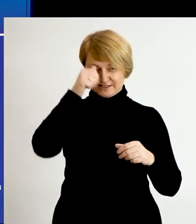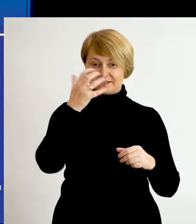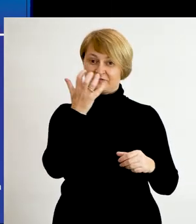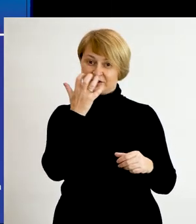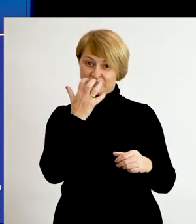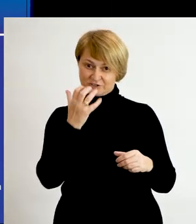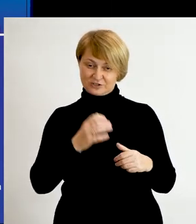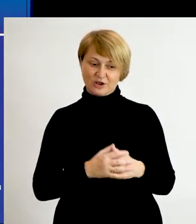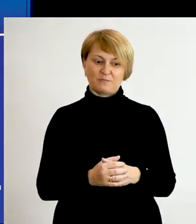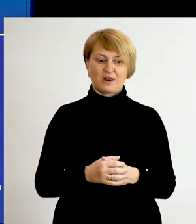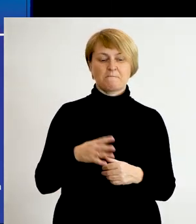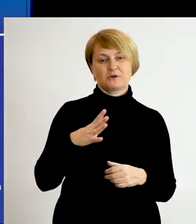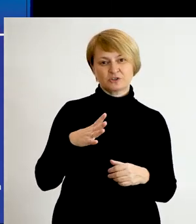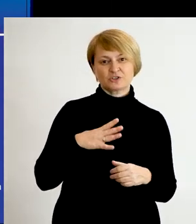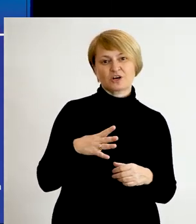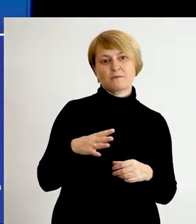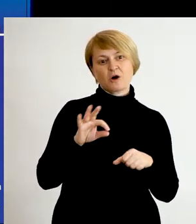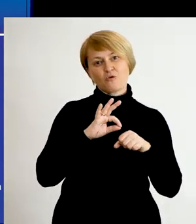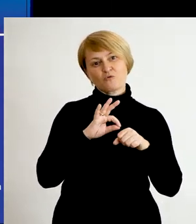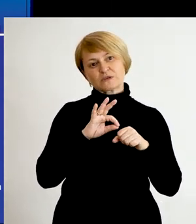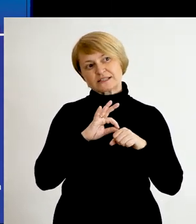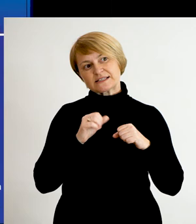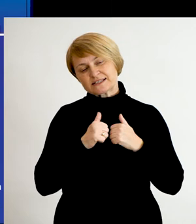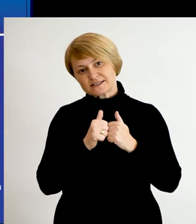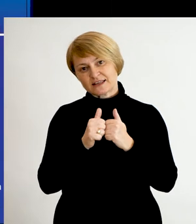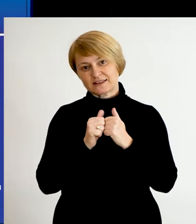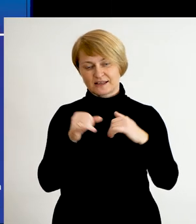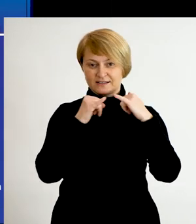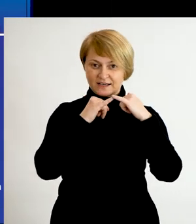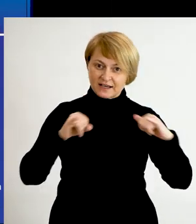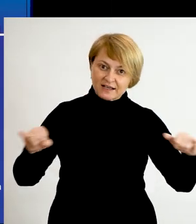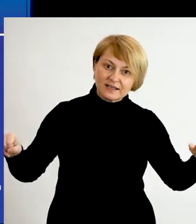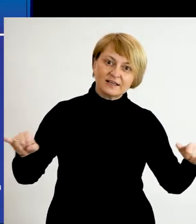funkcję sportową będzie rekreacyjną, będzie prowadził, a